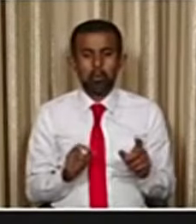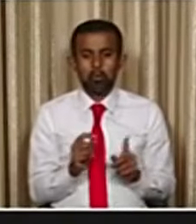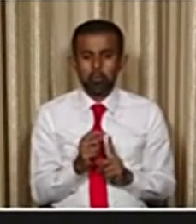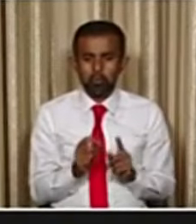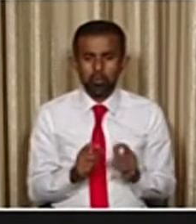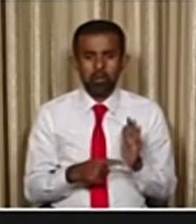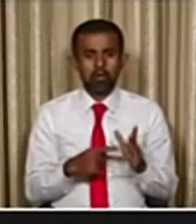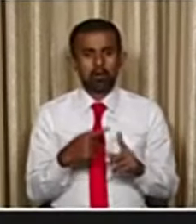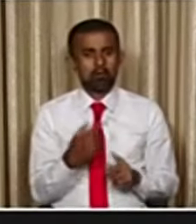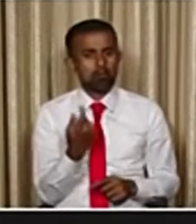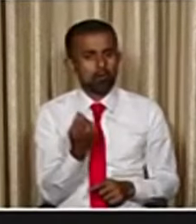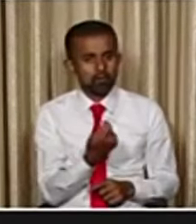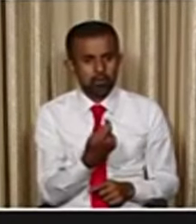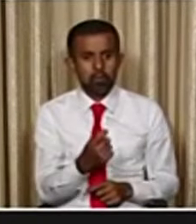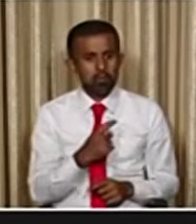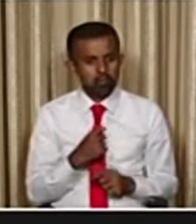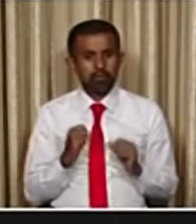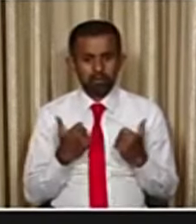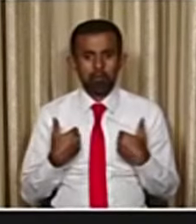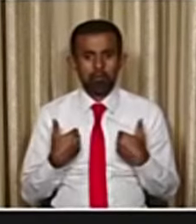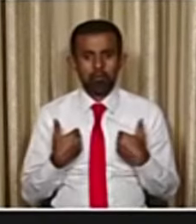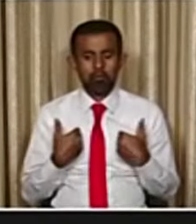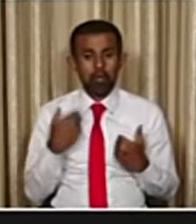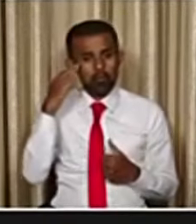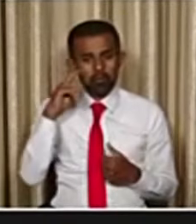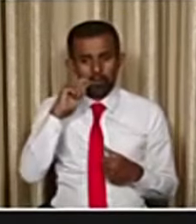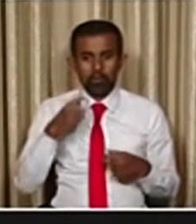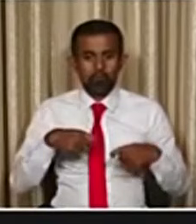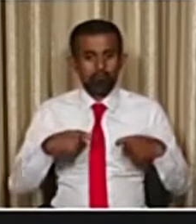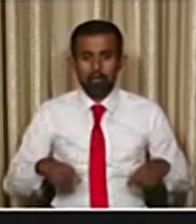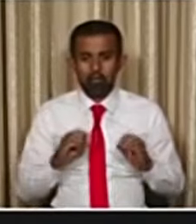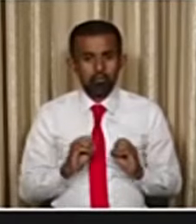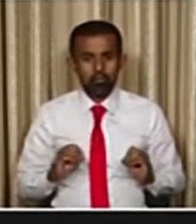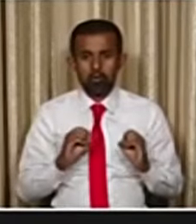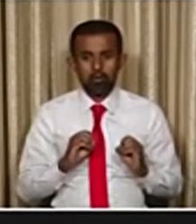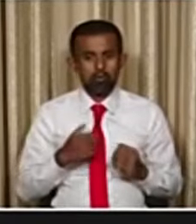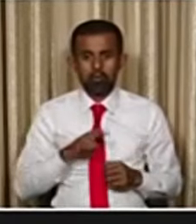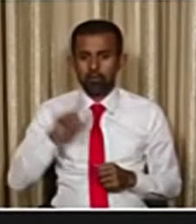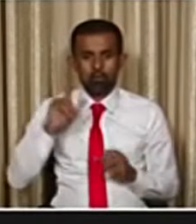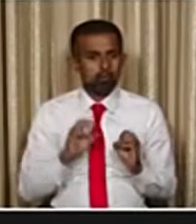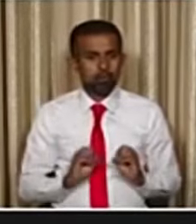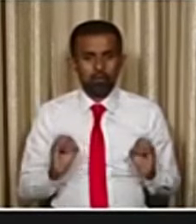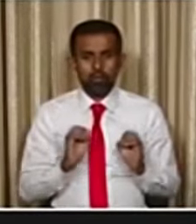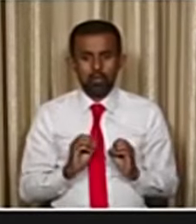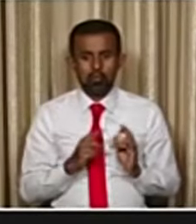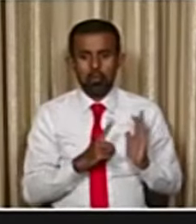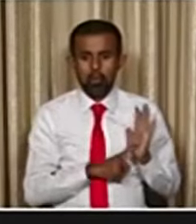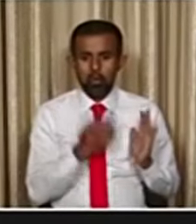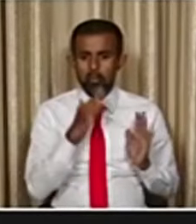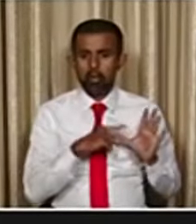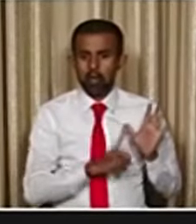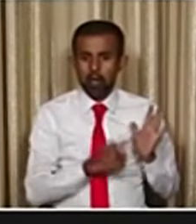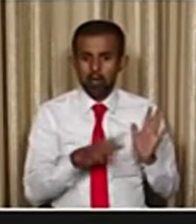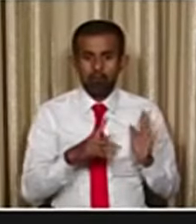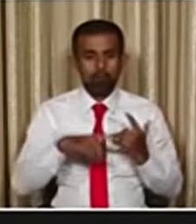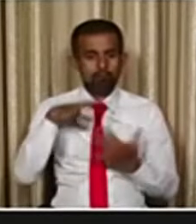දුප්පත් ජනතාවගේ බදු මුදල් වලින් අපි ඉගෙනගෙන දෙන්නේ. අපේ දේවාපියන්ට සත පහක් වීදම් කරන්න වෙලා නැහැ. අපි ඔය පිටරටවල උගන්නන්න. අපි සාමාන්‍ය ඕ ලෙවල් පාස් වෙලා එල් එල් පාස්